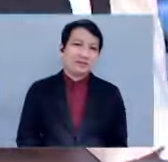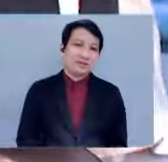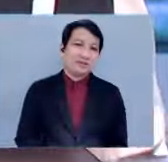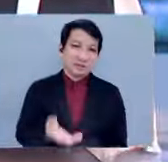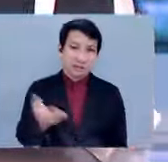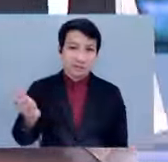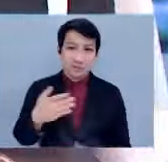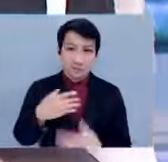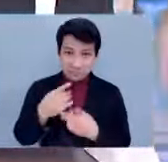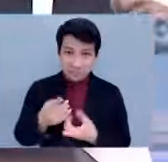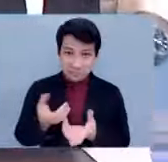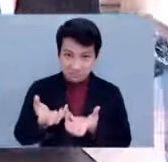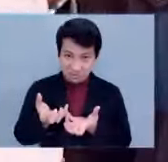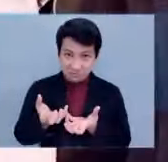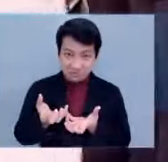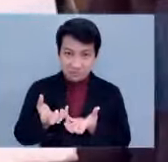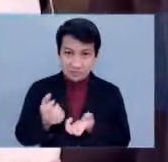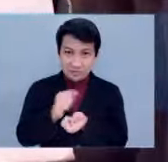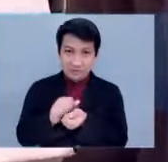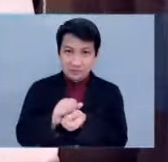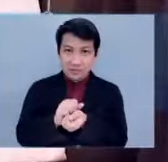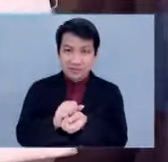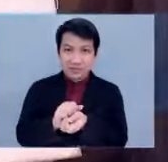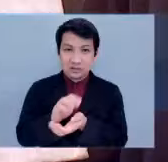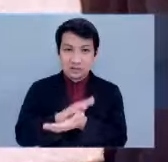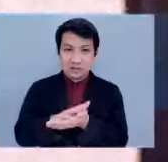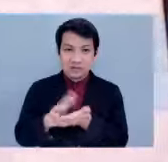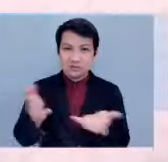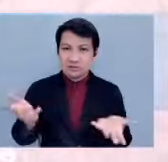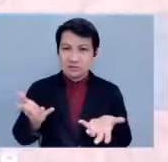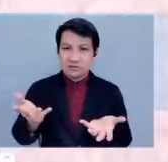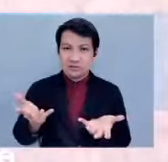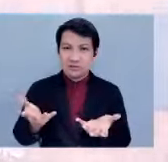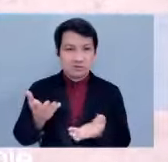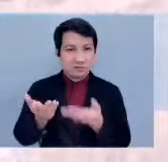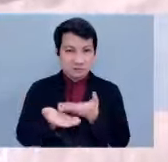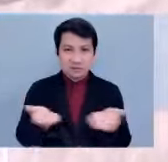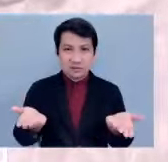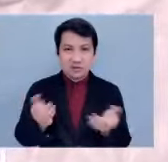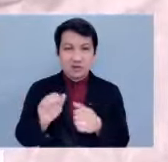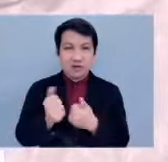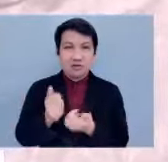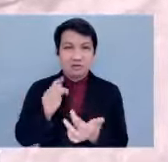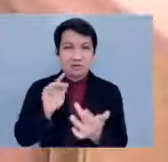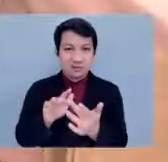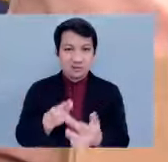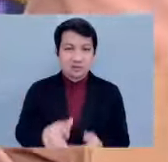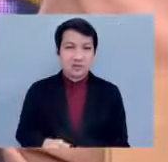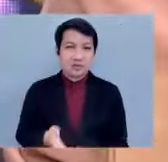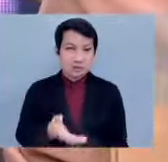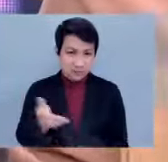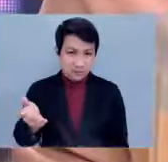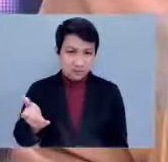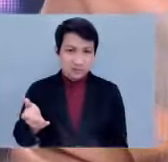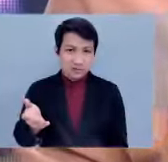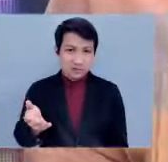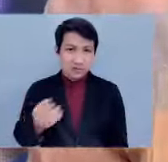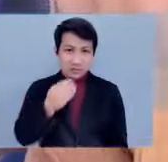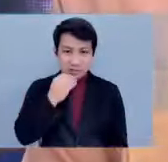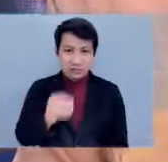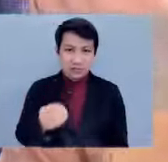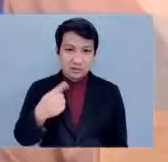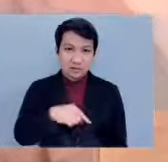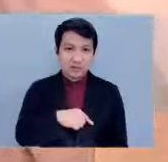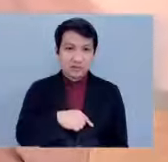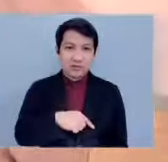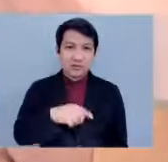interesado na dito sa washable na paper bag nila, Valerie. Valerie, imbita mo na sila. Paano kanila makukontakt? Yeah, so you guys can order through our Instagram